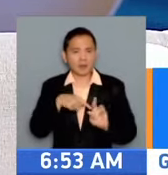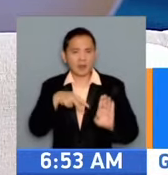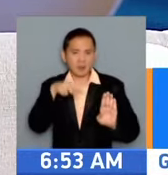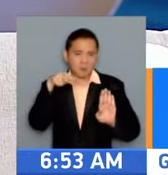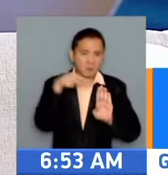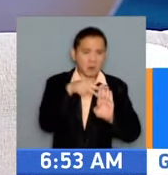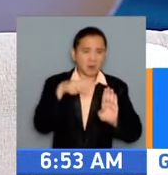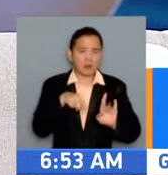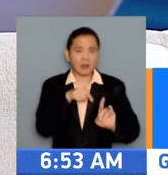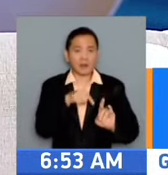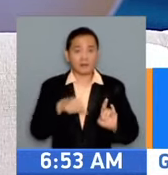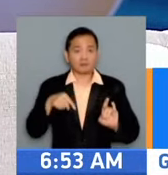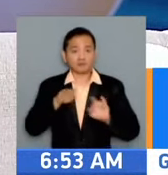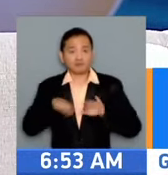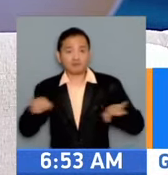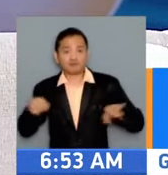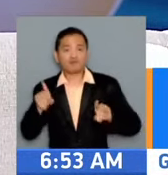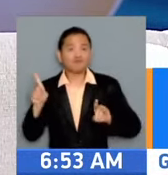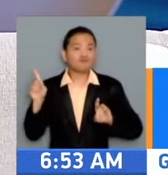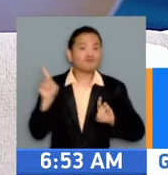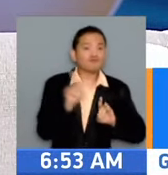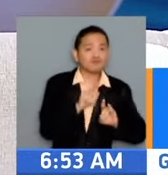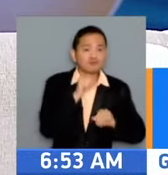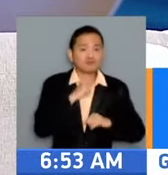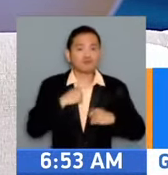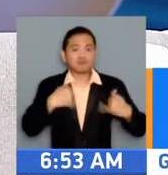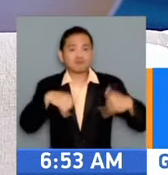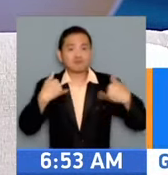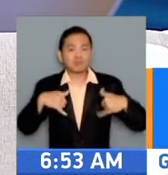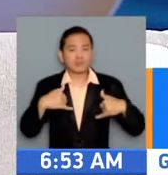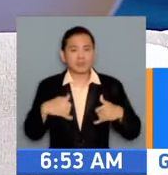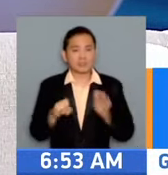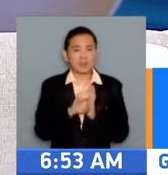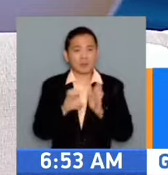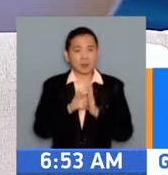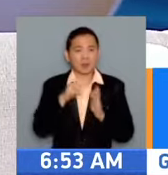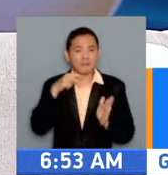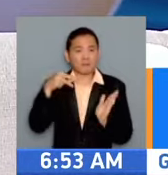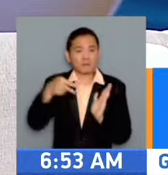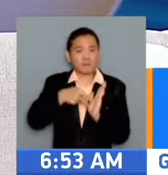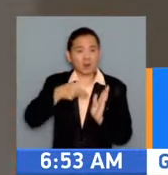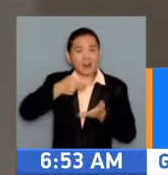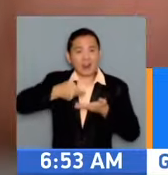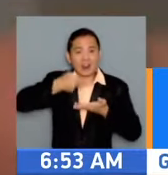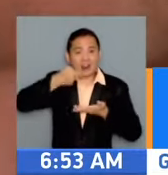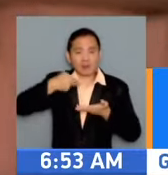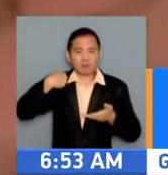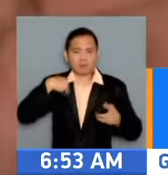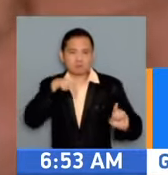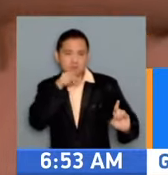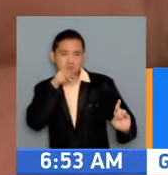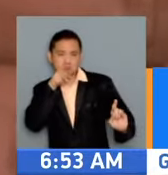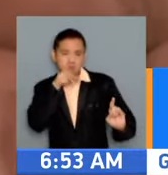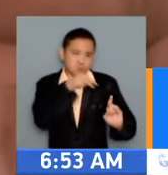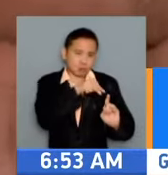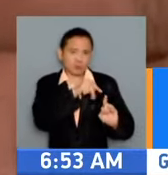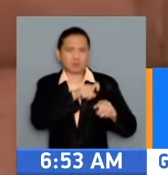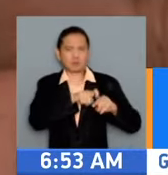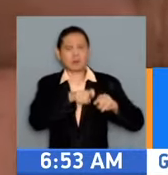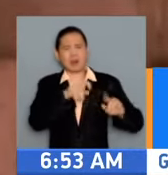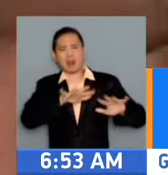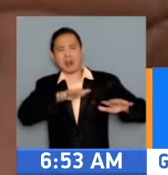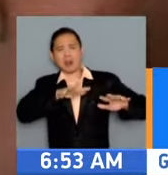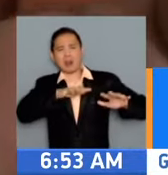bata. Meron din pong kaso dati na yung tinidor, pinasok ng bata sa outlet, kaya nakuryente. Ano naman po ang